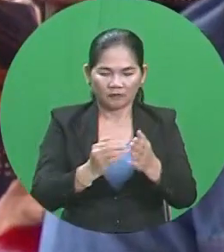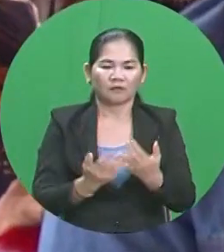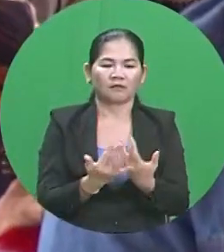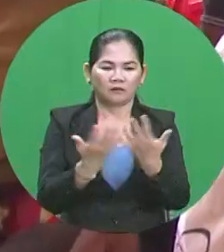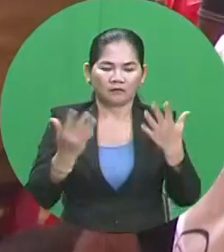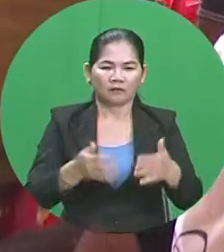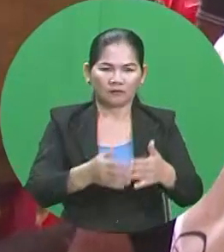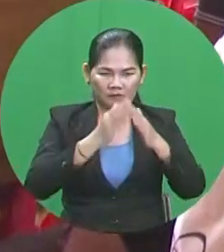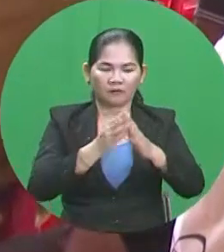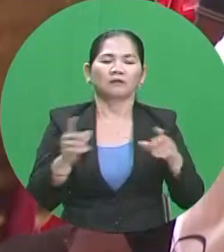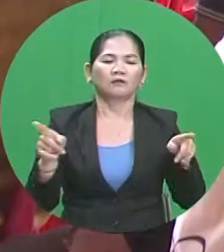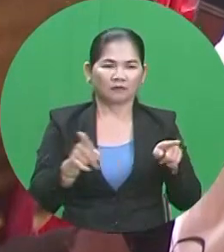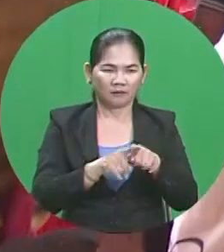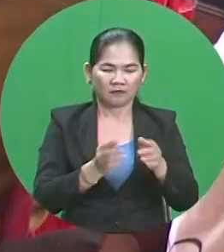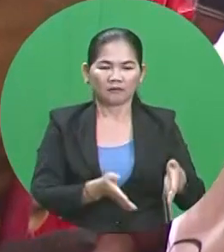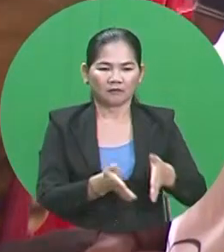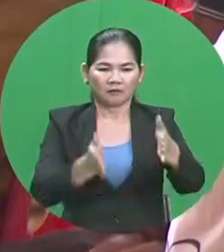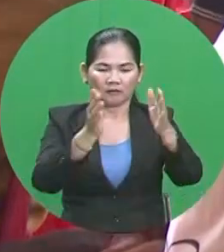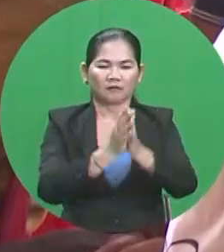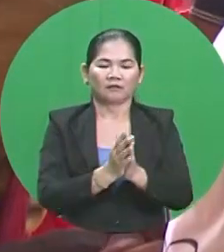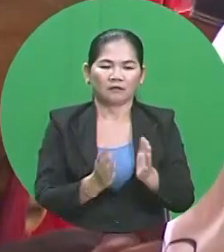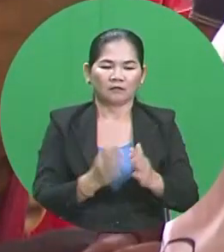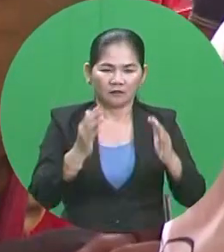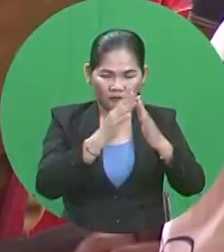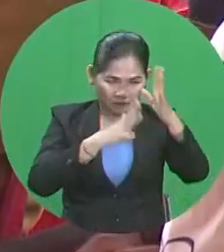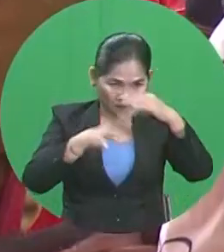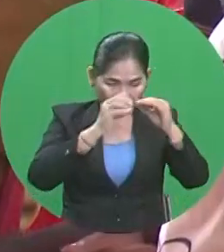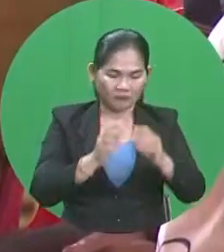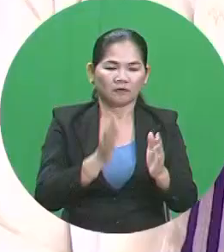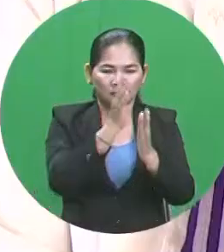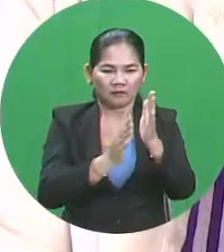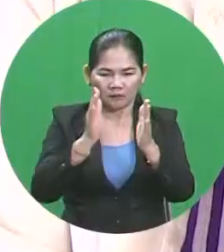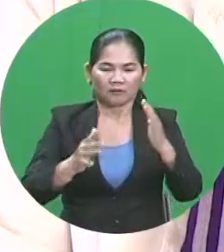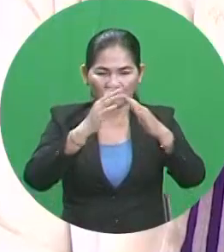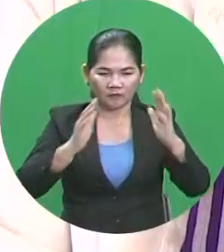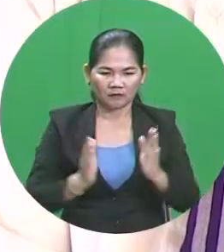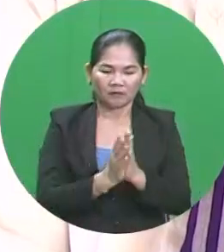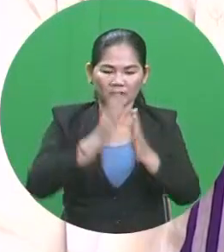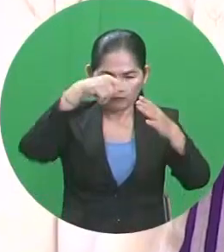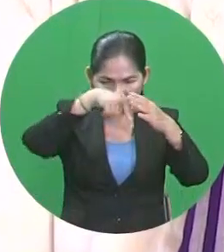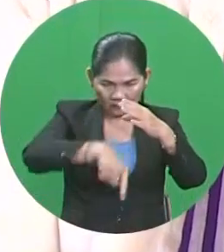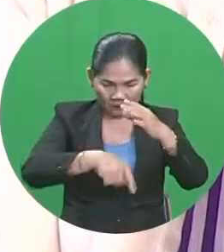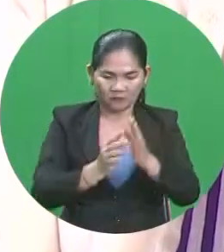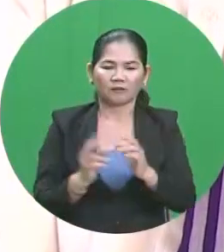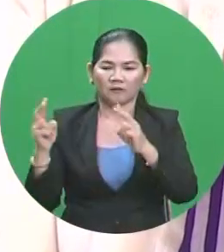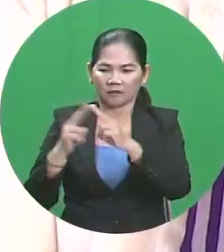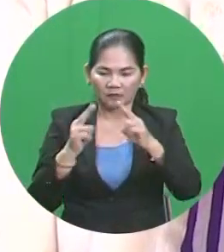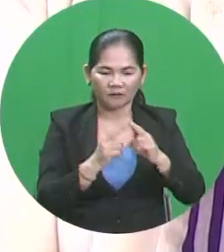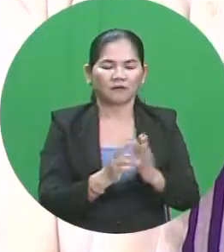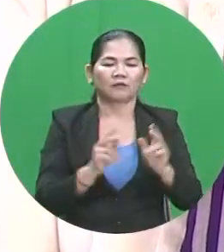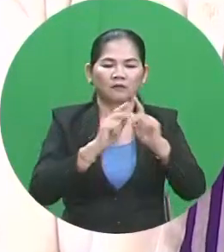នបានកើតឡើងដូចជាផ្លូវថ្នល់សាលារៀនបណ្ណាល័យវត្តអារាមអណ្ដូងទឹកសាលាឃុំមន្ទី